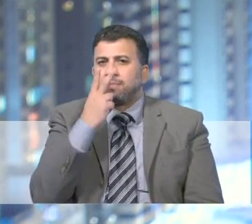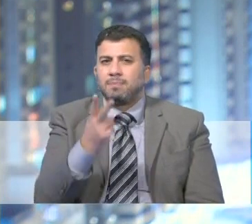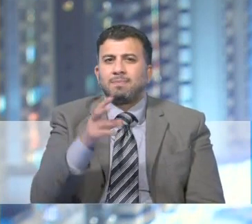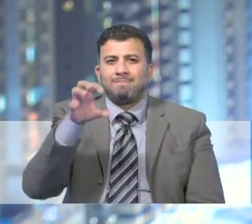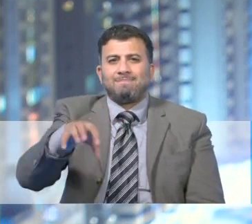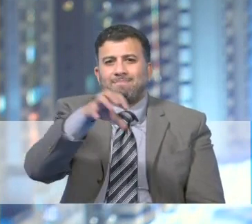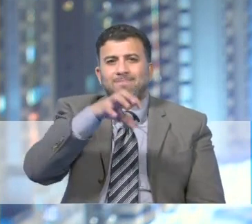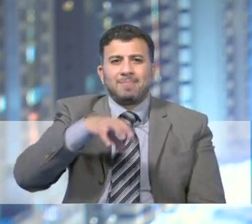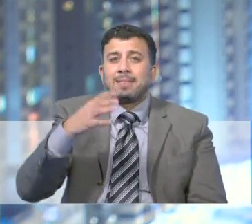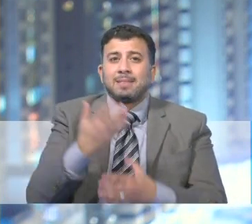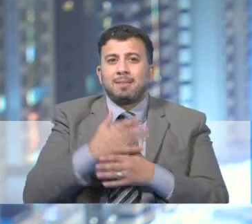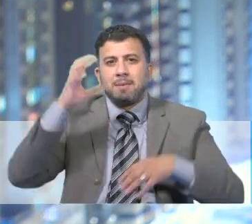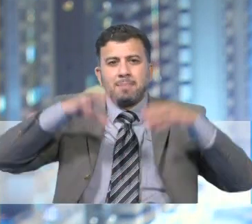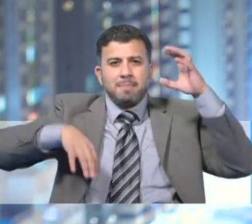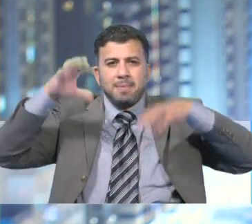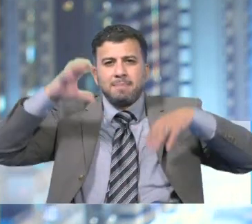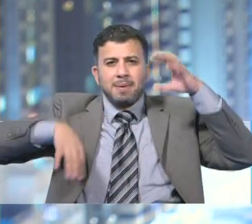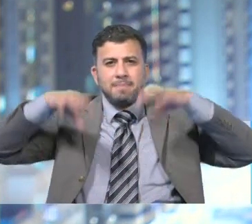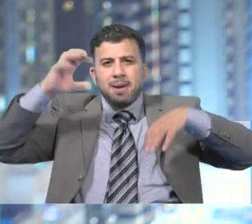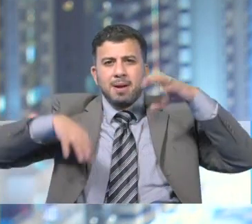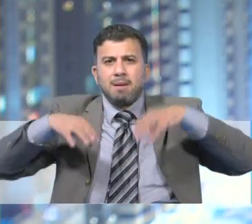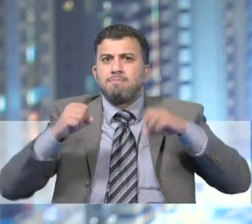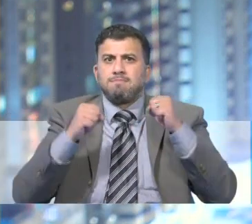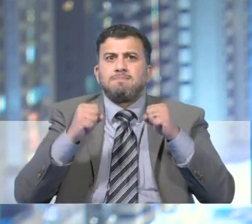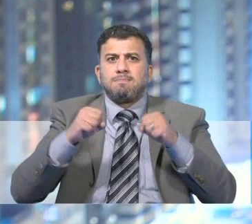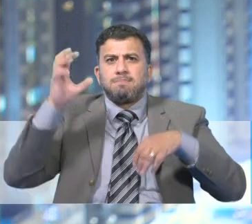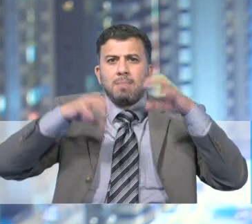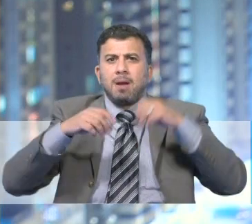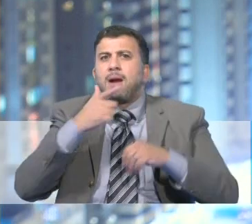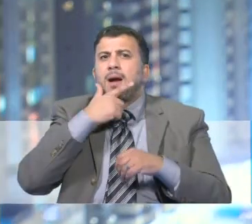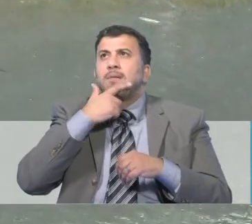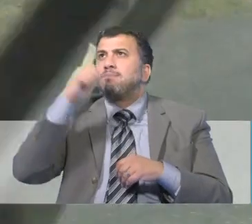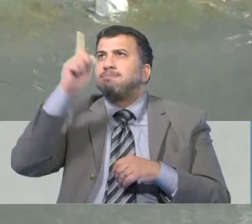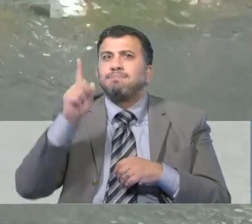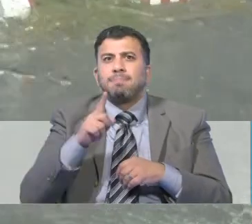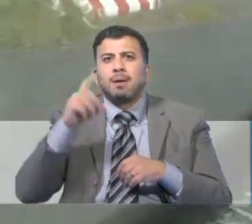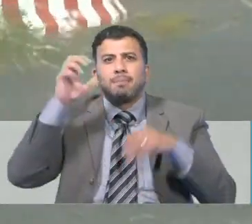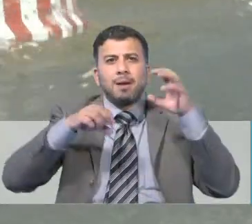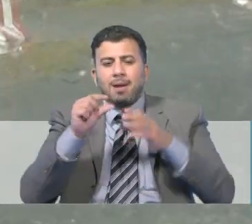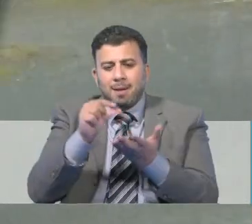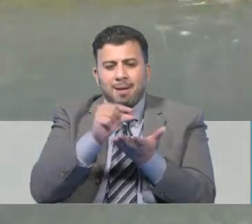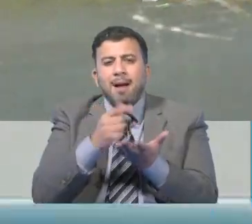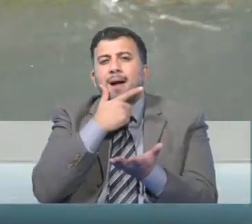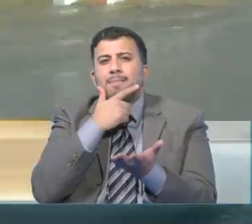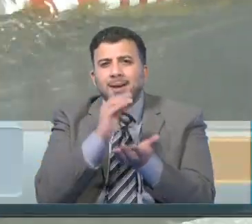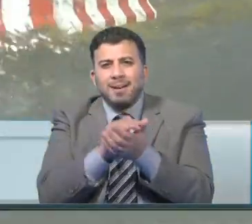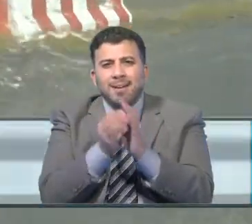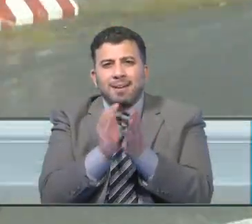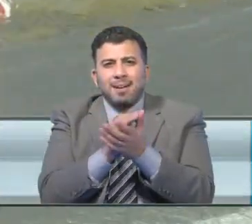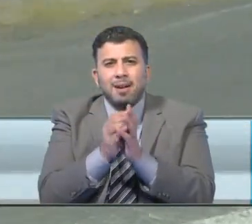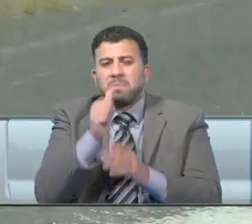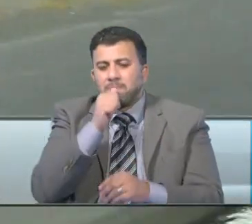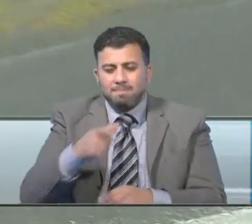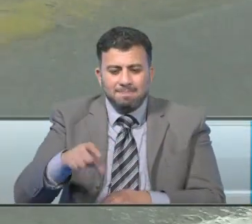شهدت مناطق متفرقة من الدولة سقوط أمطار غزيرة صاحبها برق ورعد وحبات من البرد